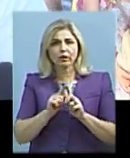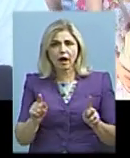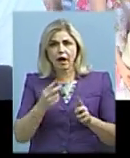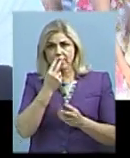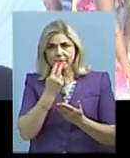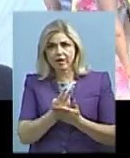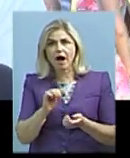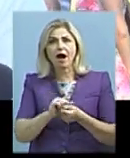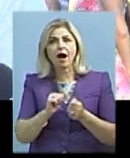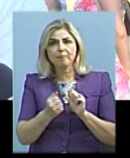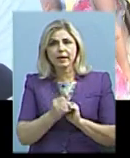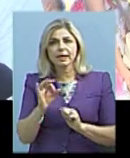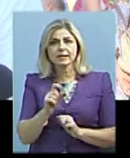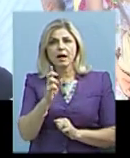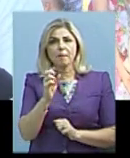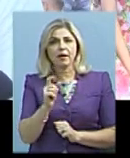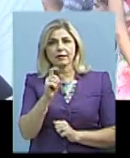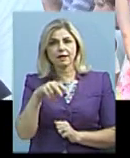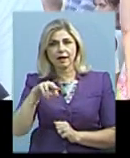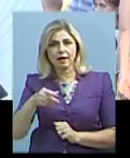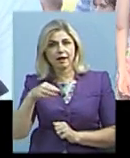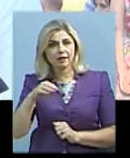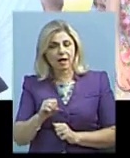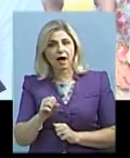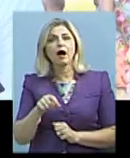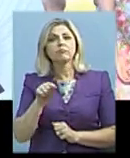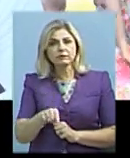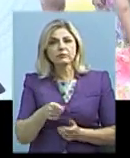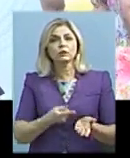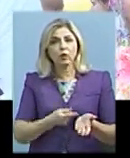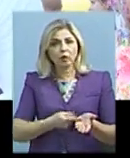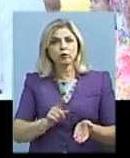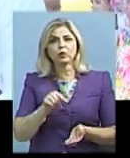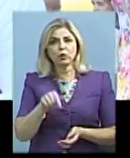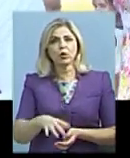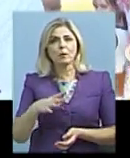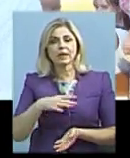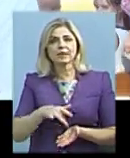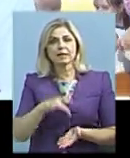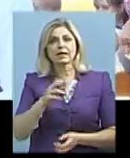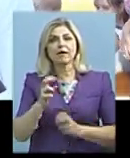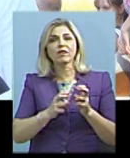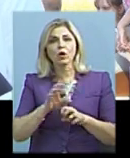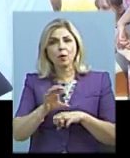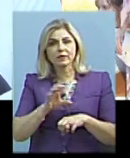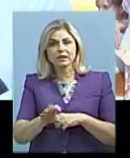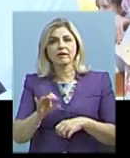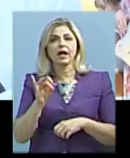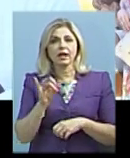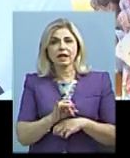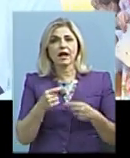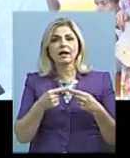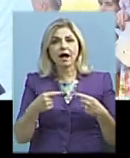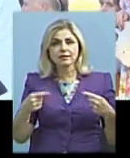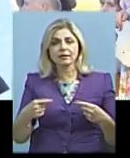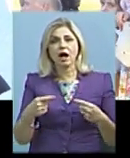булави кам'яної із базальта, які в черговий раз доводять, що тут був центр виробництва і бронзового литва, і косторізної,